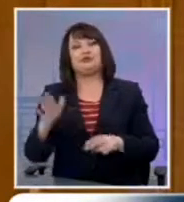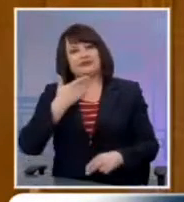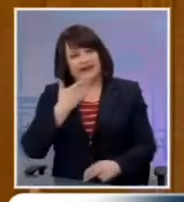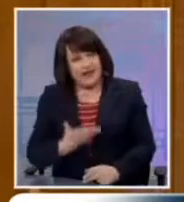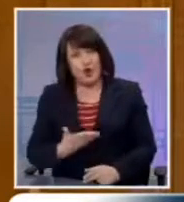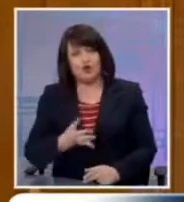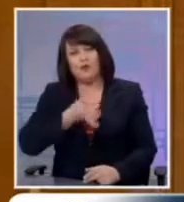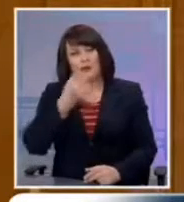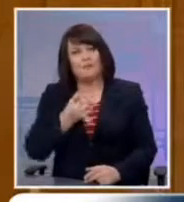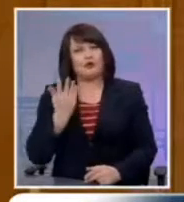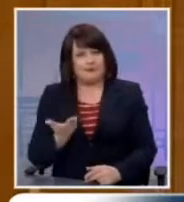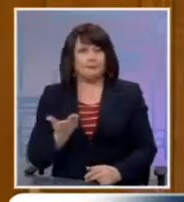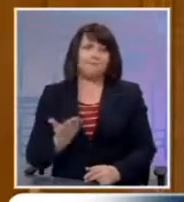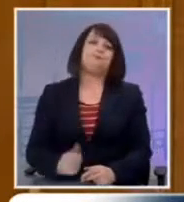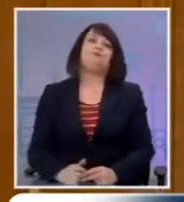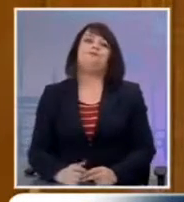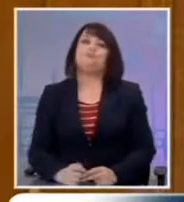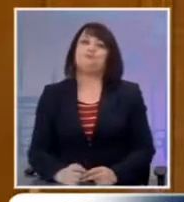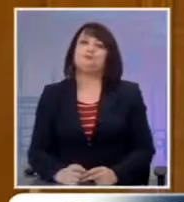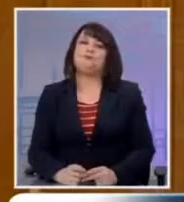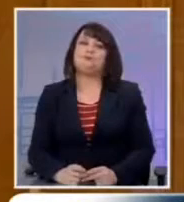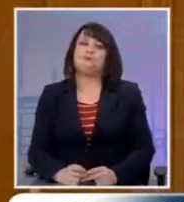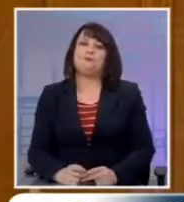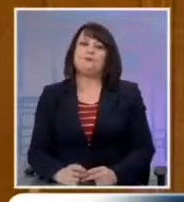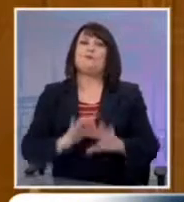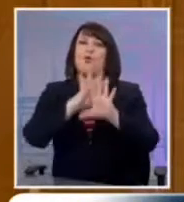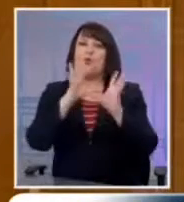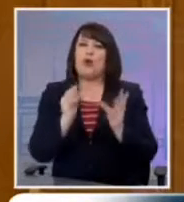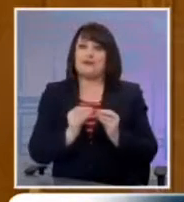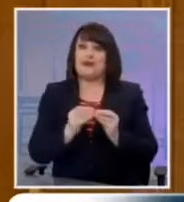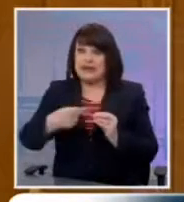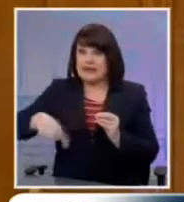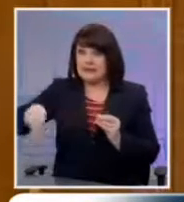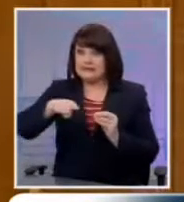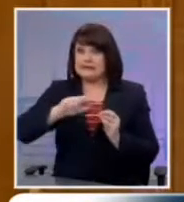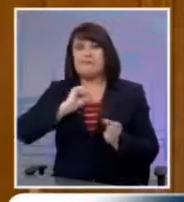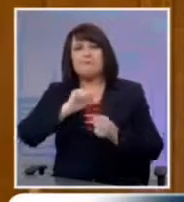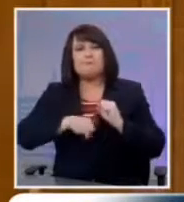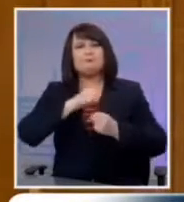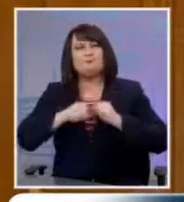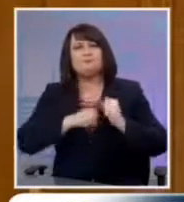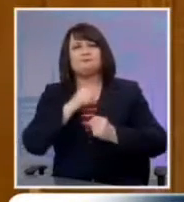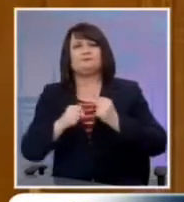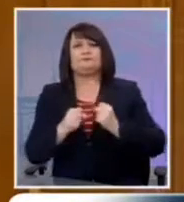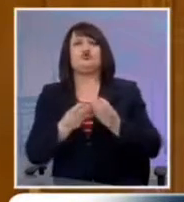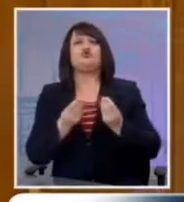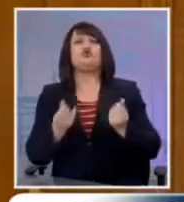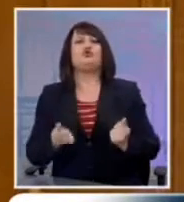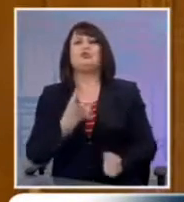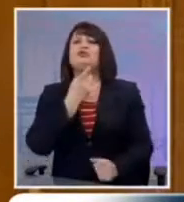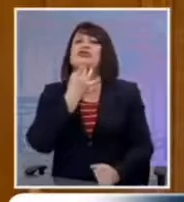τελειώσω με το εξής. Όλα αυτά που προσπαθείτε μέσα από έναν